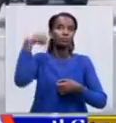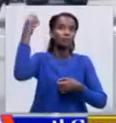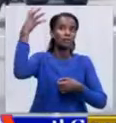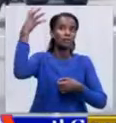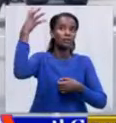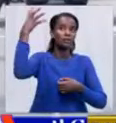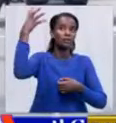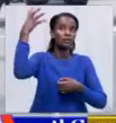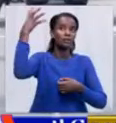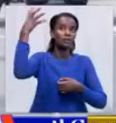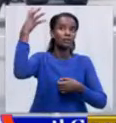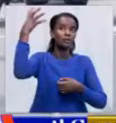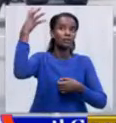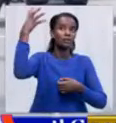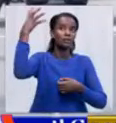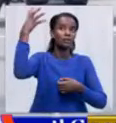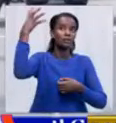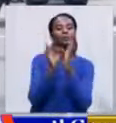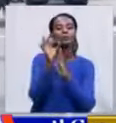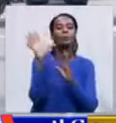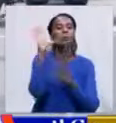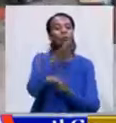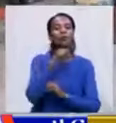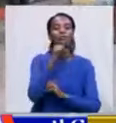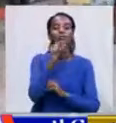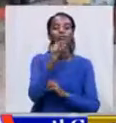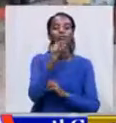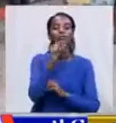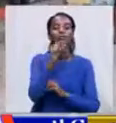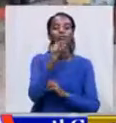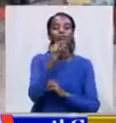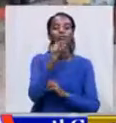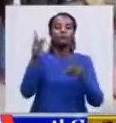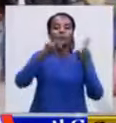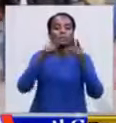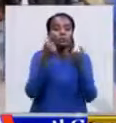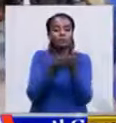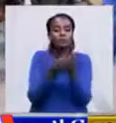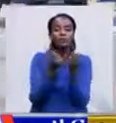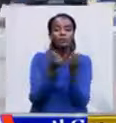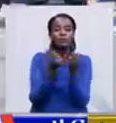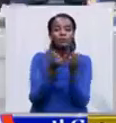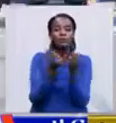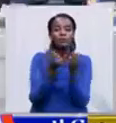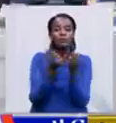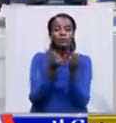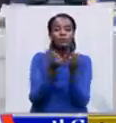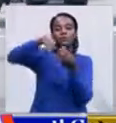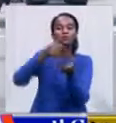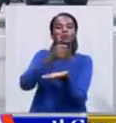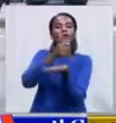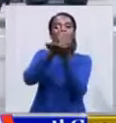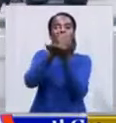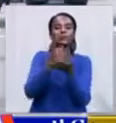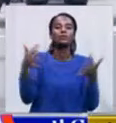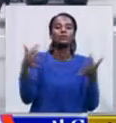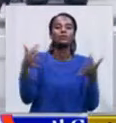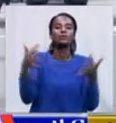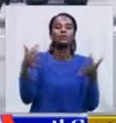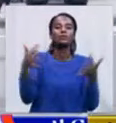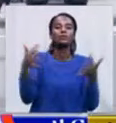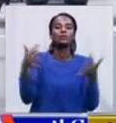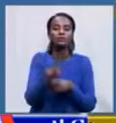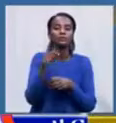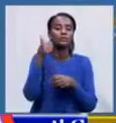በተለያየ መንገድ ይሄ ነው ተቆጥሮ ማያልቅ ነው የወጣቱ አስተዋጽኦ። ህብረተሰቡ ይሄንን ተገንዝቦ እዚያ አካባቢ ያሉ ነገሮችን ሊደግፈን ሊተባበረን